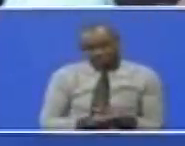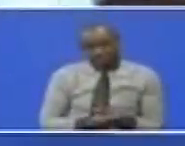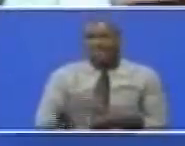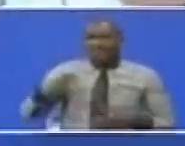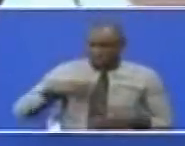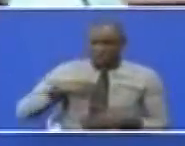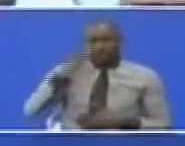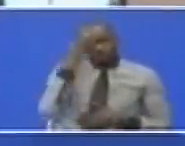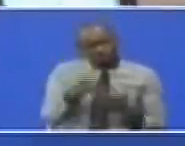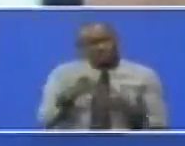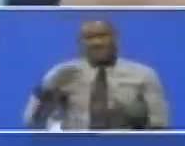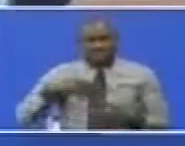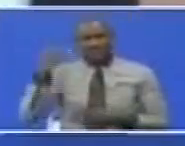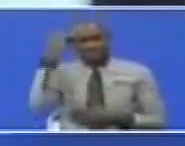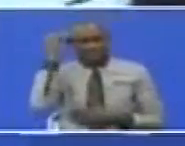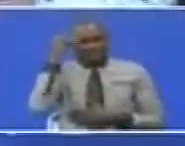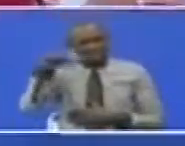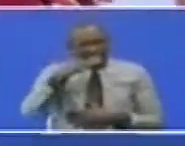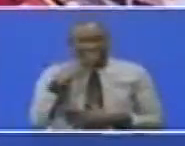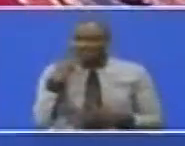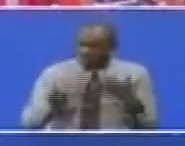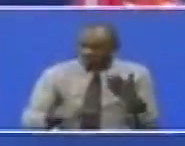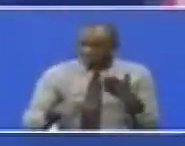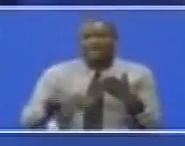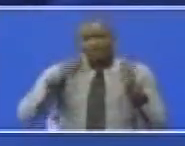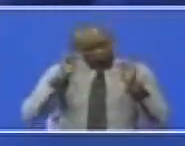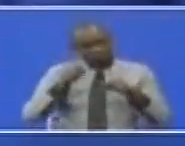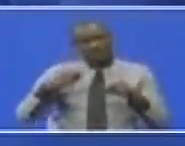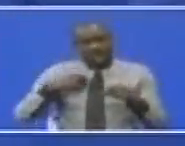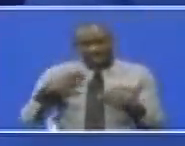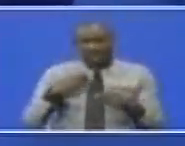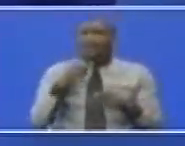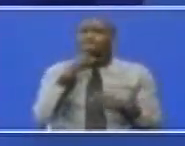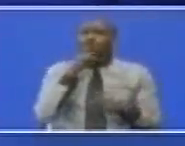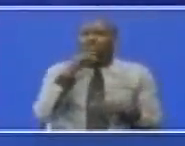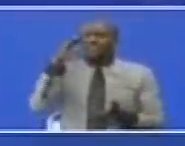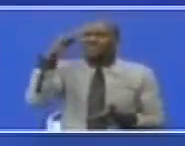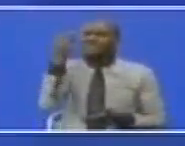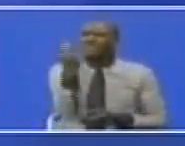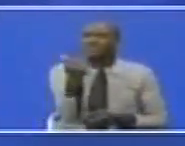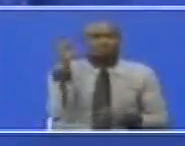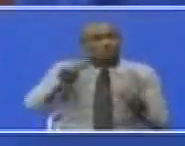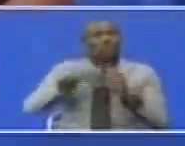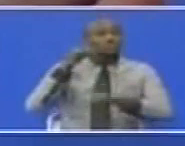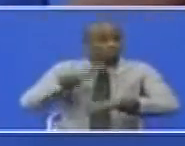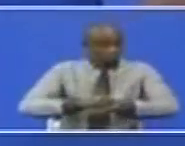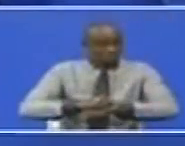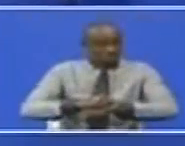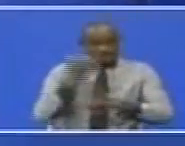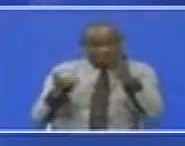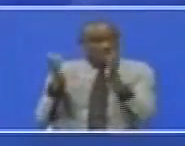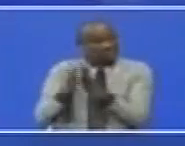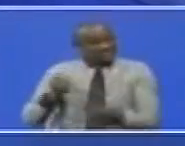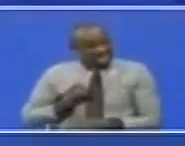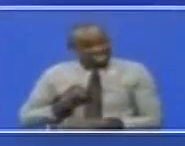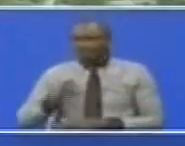iliyogundulika hata kwa wadau katika sekta ya elimu, wakipeleleza kupunguka kwa idadi ya watoto wa kiume wanaojiunga katika shule ikilinganishwa na